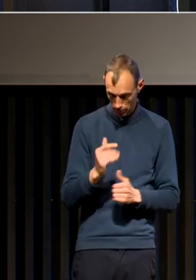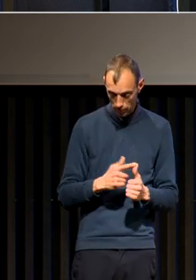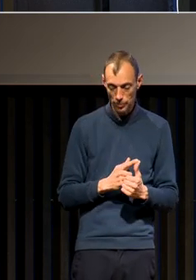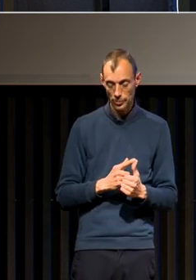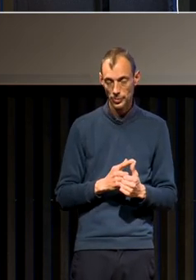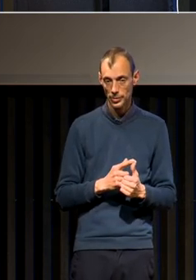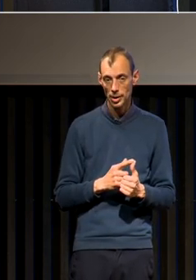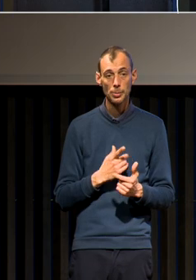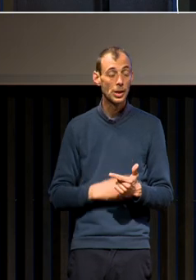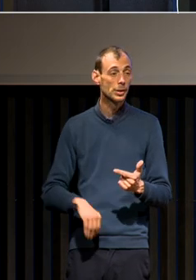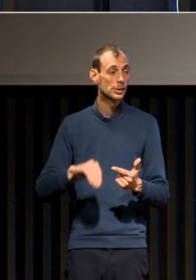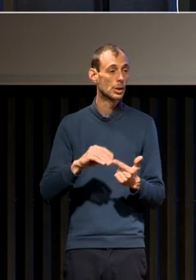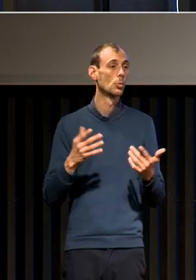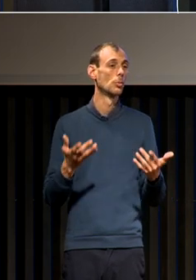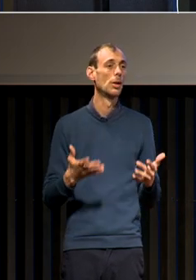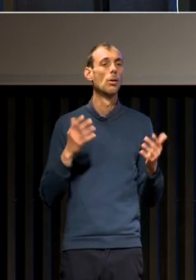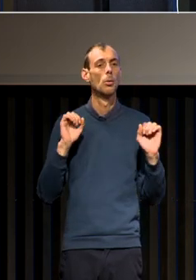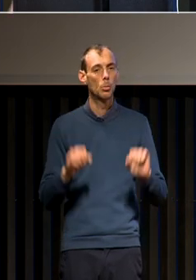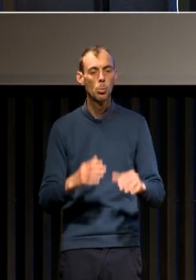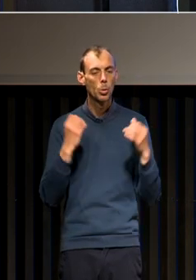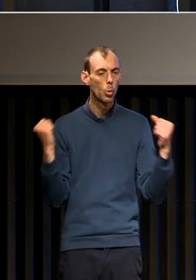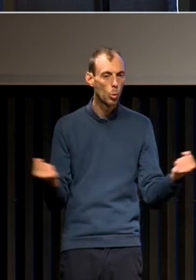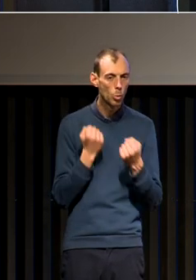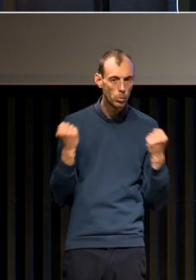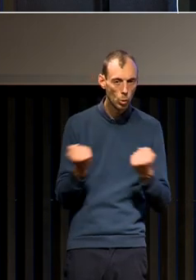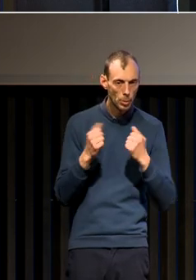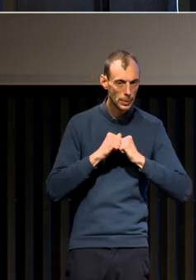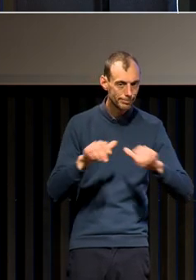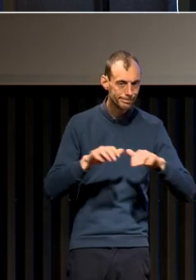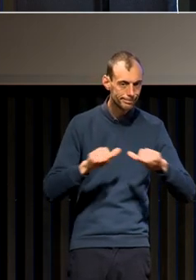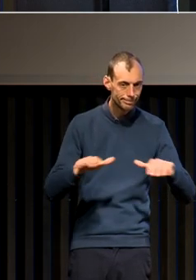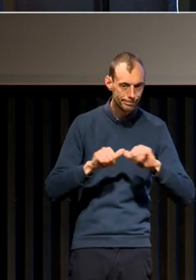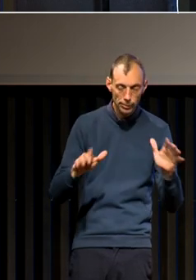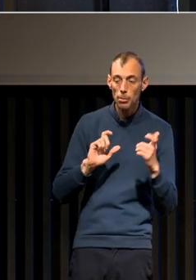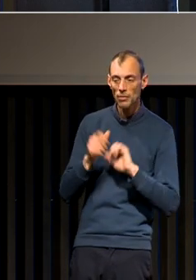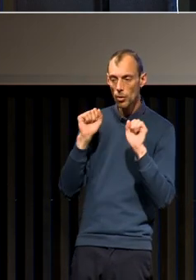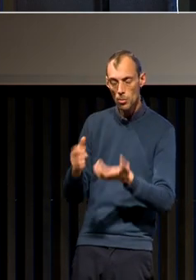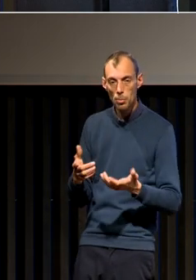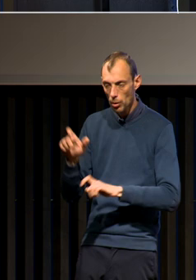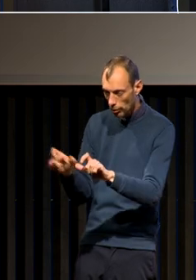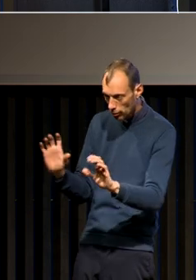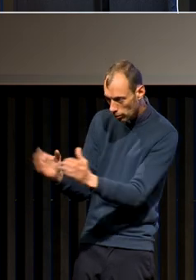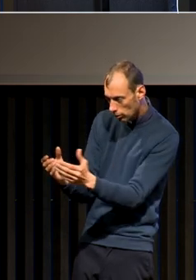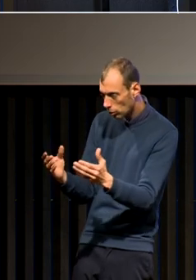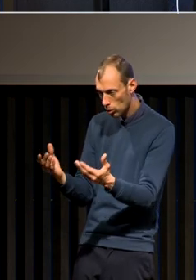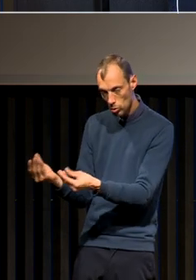les campagnes de communication qui permettent le recrutement des donneurs et ce sont essentiellement des démarches